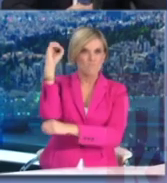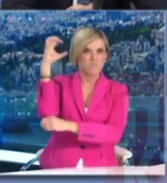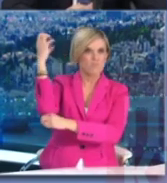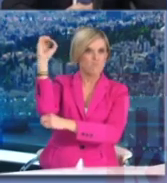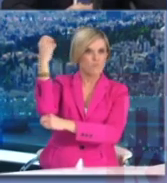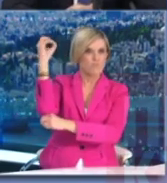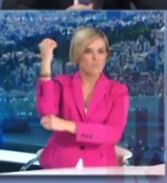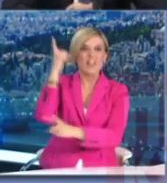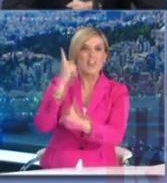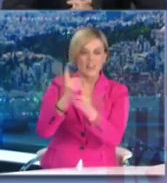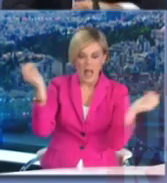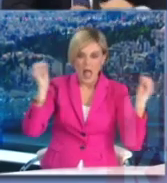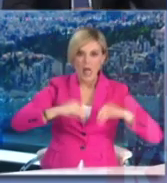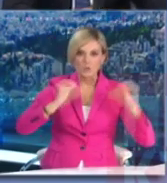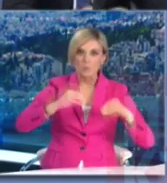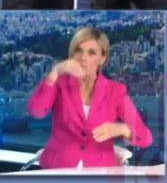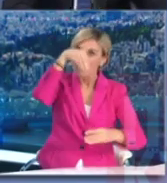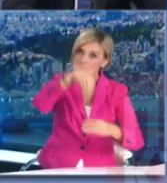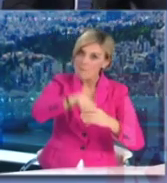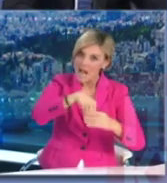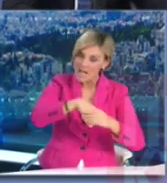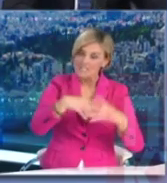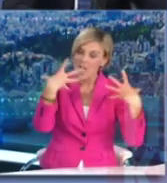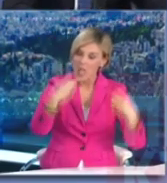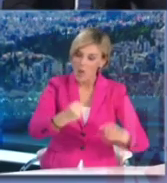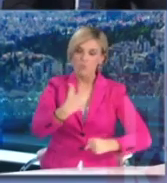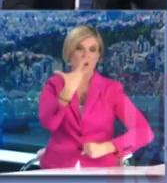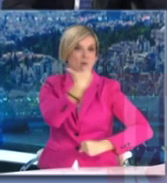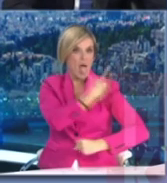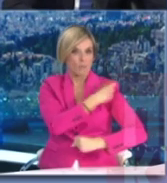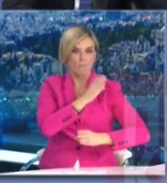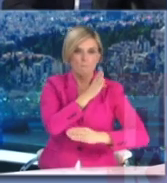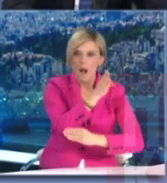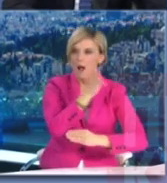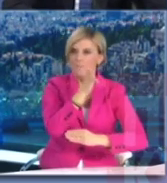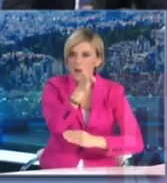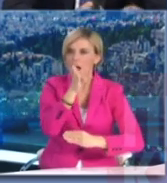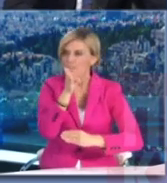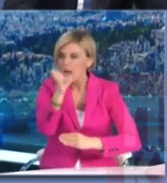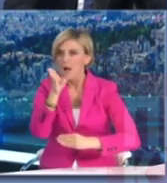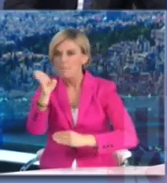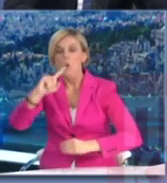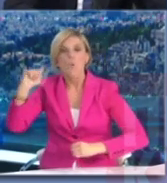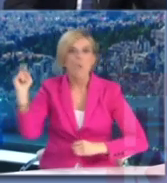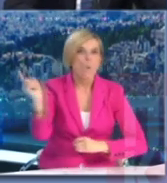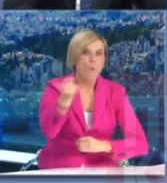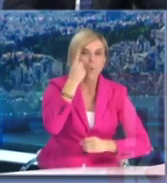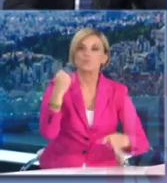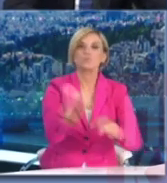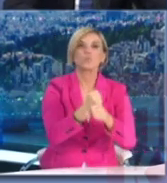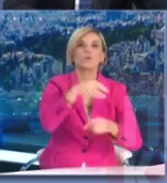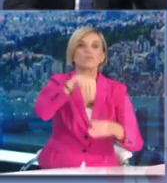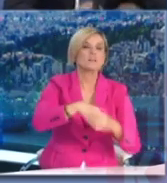και του ΕΟΔΗ, εντός 10 εργάσιμων ημερών, θα εμβολιάσουν και τους εργαζομένους στους οίκους